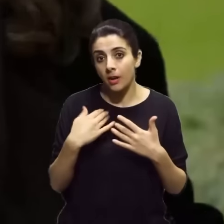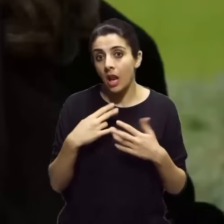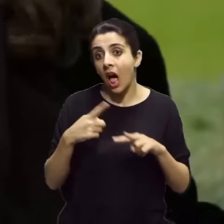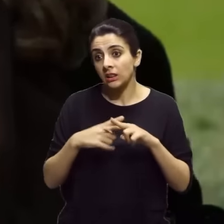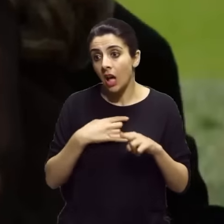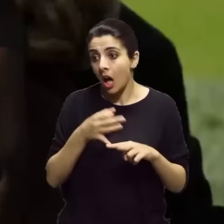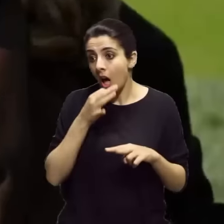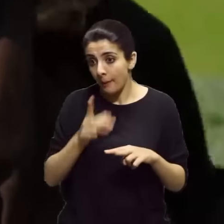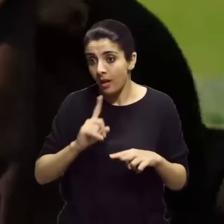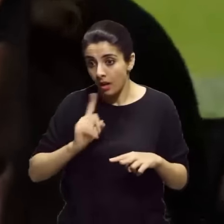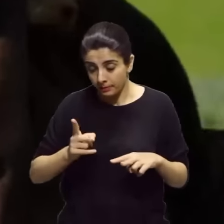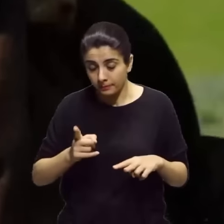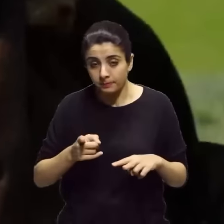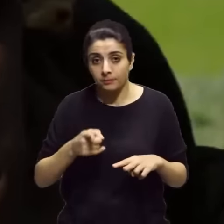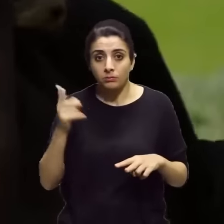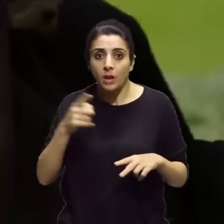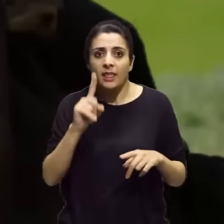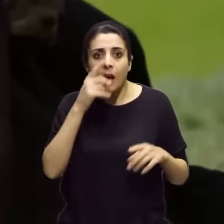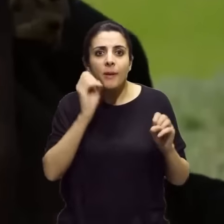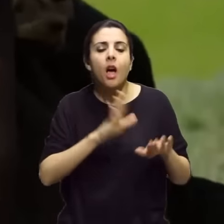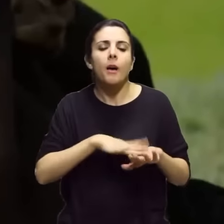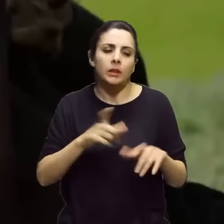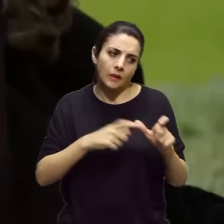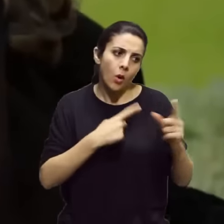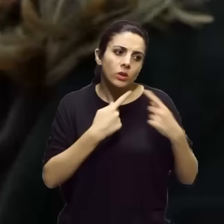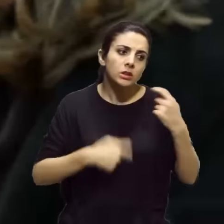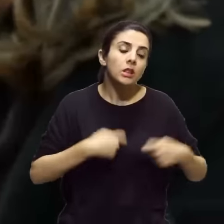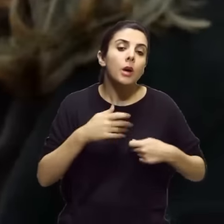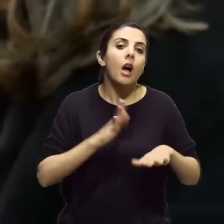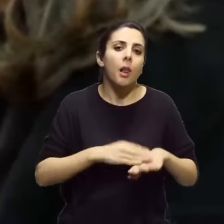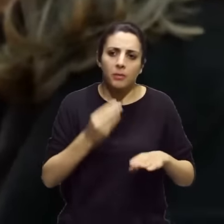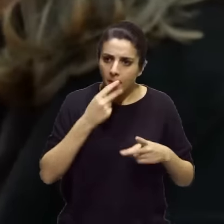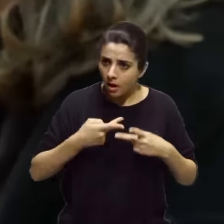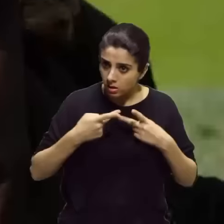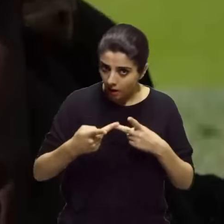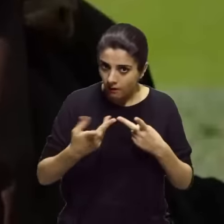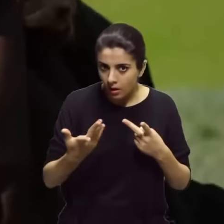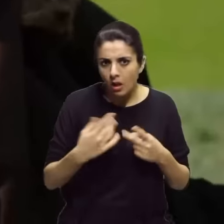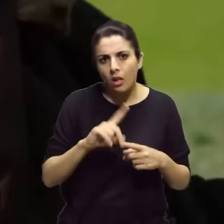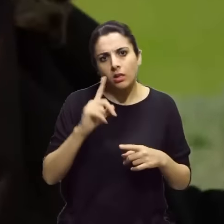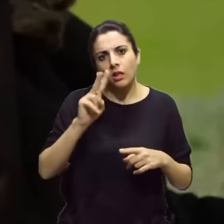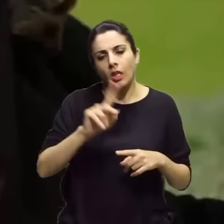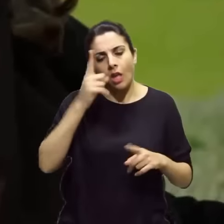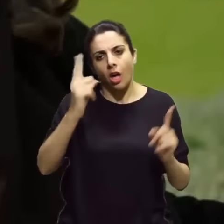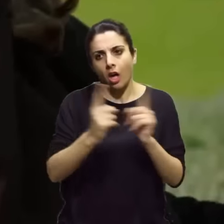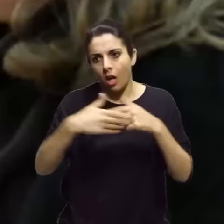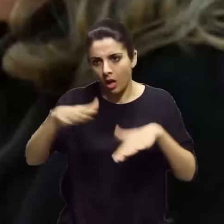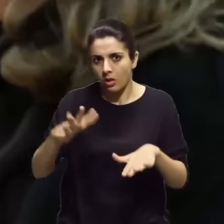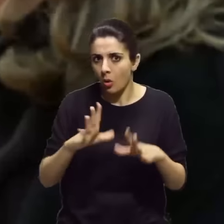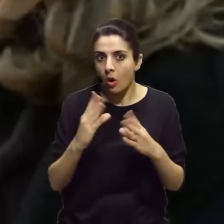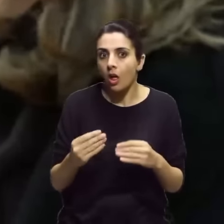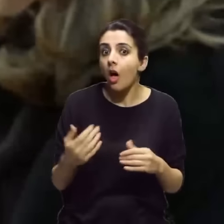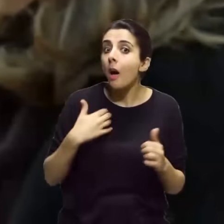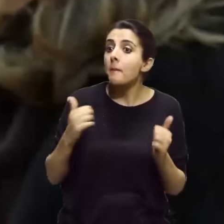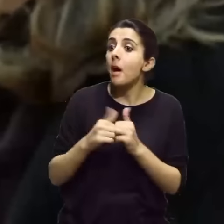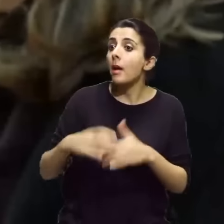seni yalnız bırakmasın bari. O Sevinç'le de konuşayım saçmalamasın. Allah Allah. Bir yemeğe çıkılacaksa ile baş başa çıkılsın. Ne oluyor ya? Ya zaten o beni